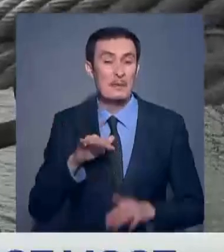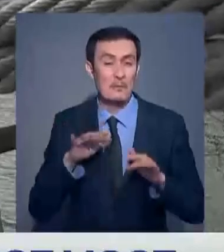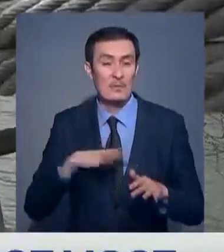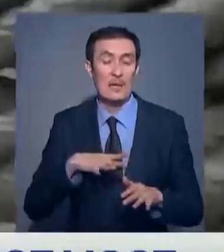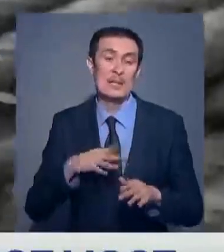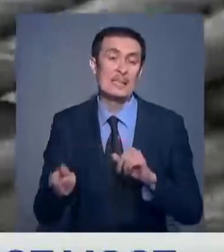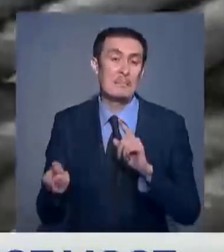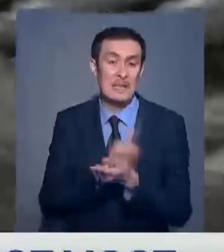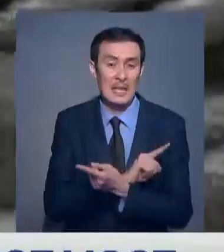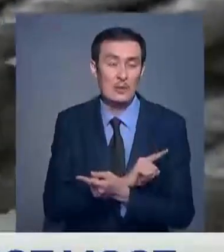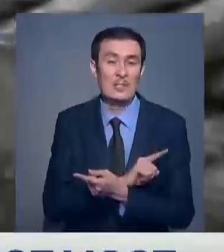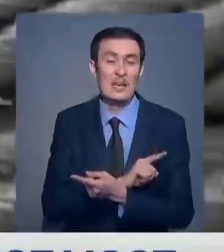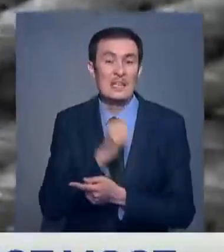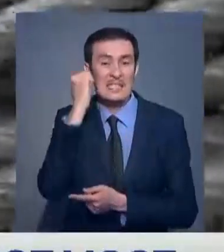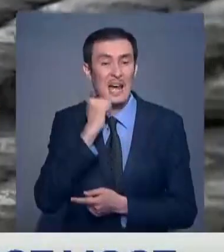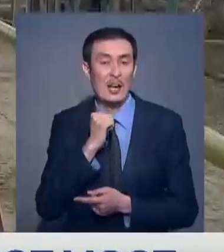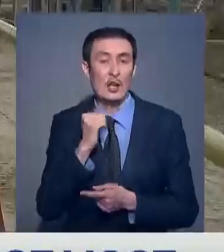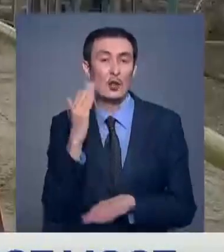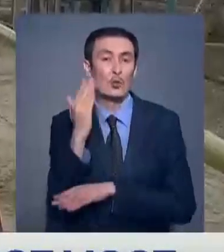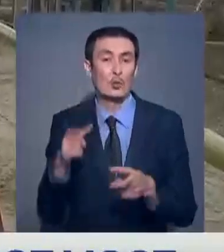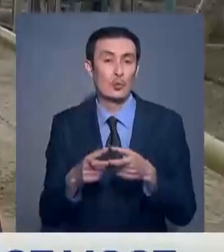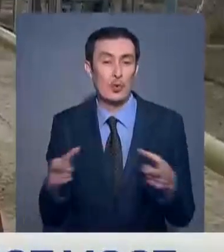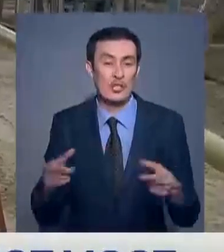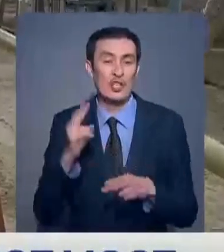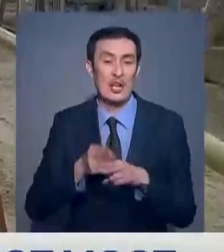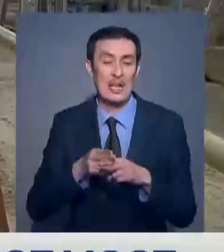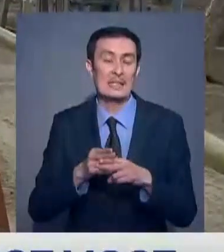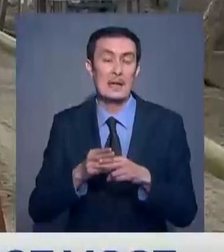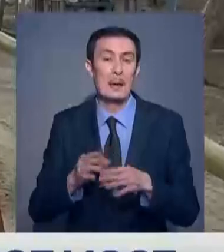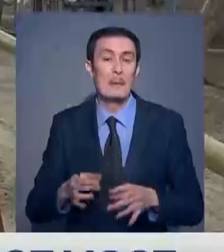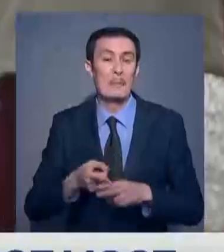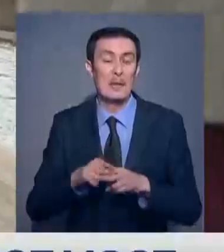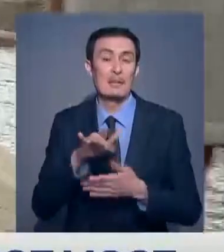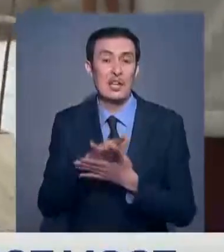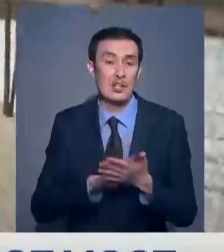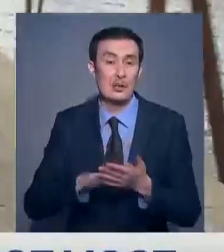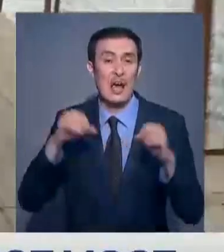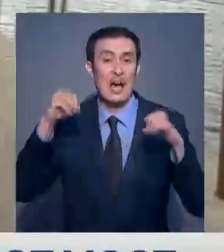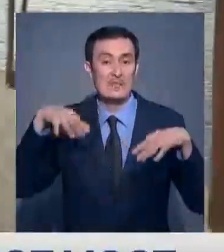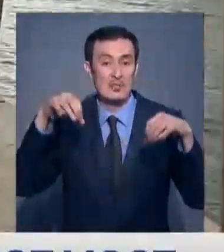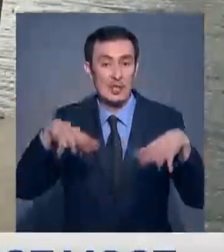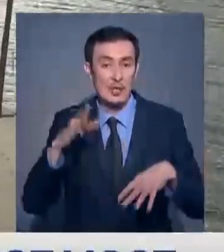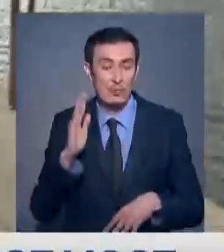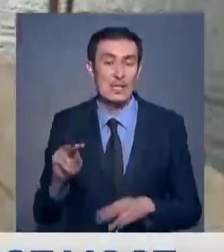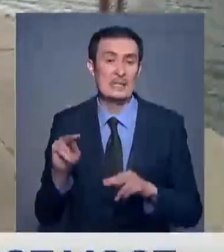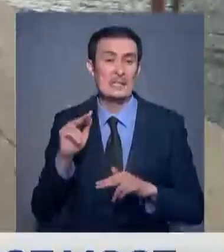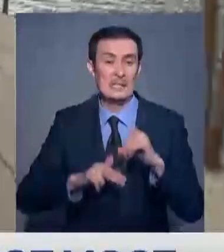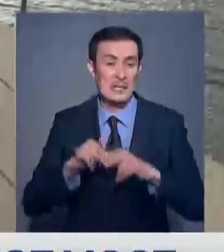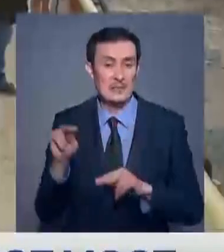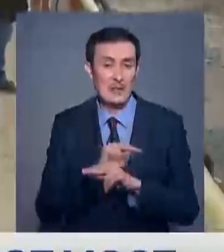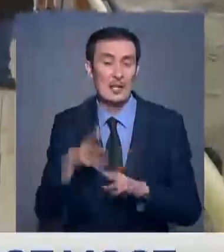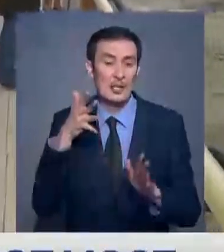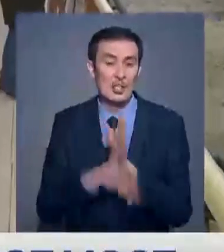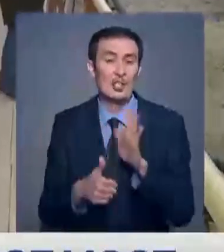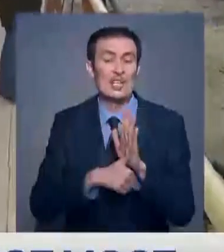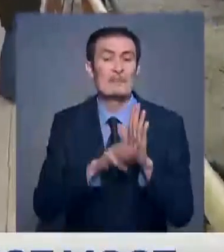нем заменили гнилые доски и железные балки. В дальнейшем планируется провести освещение. На строительство будет затрачено